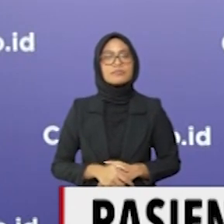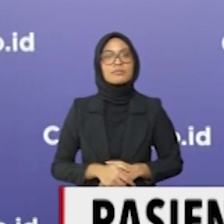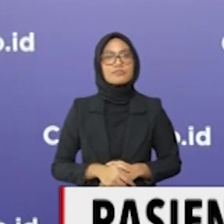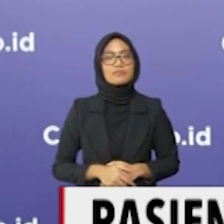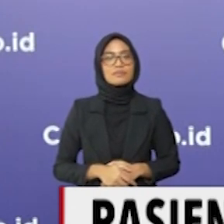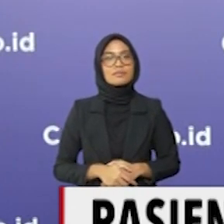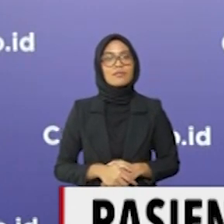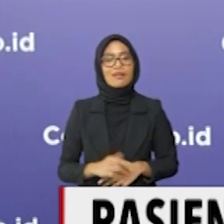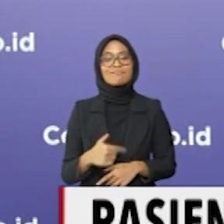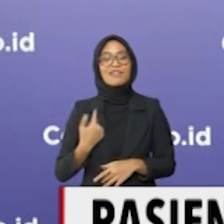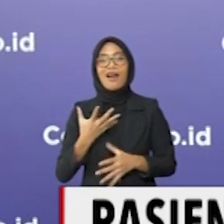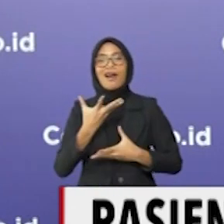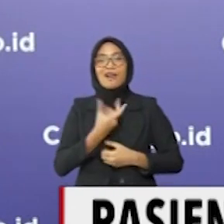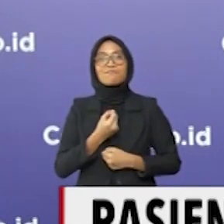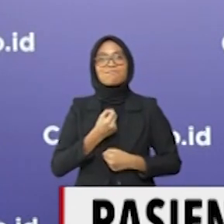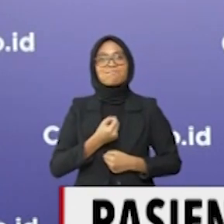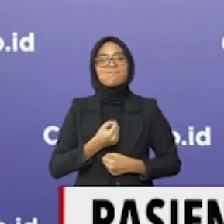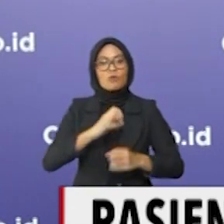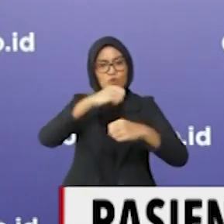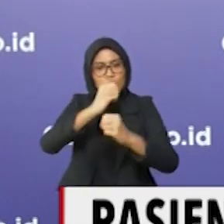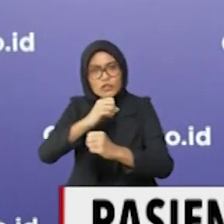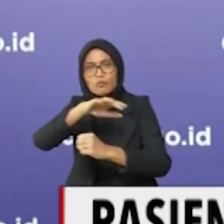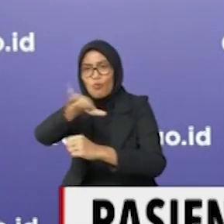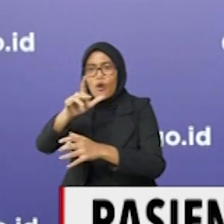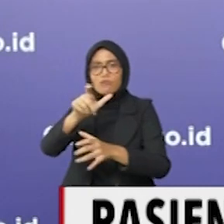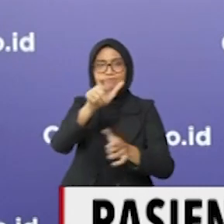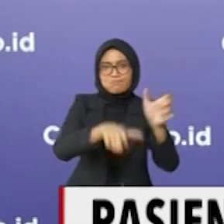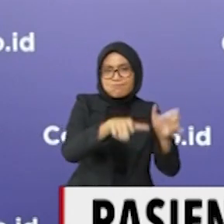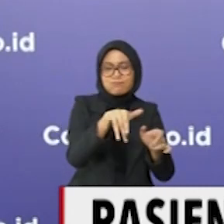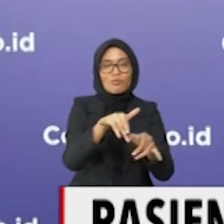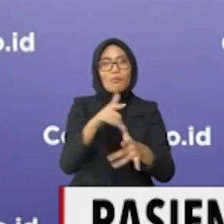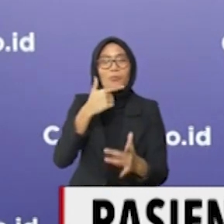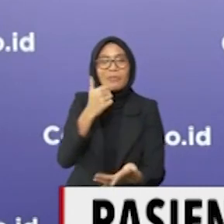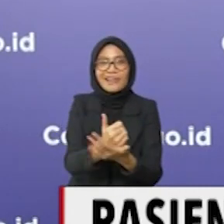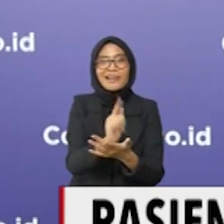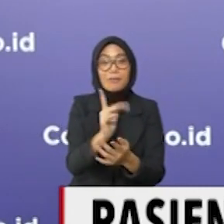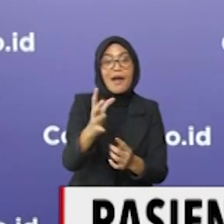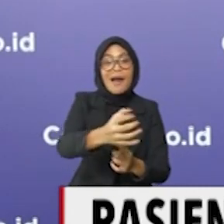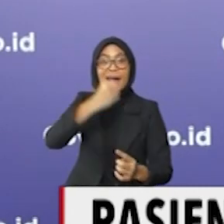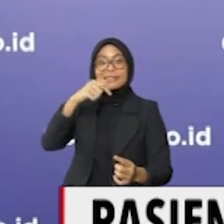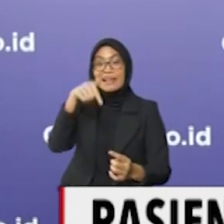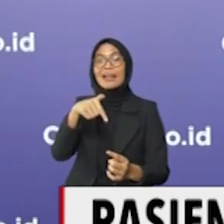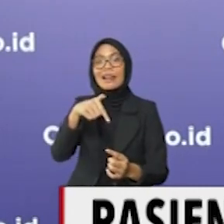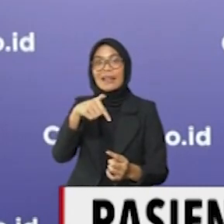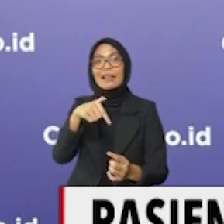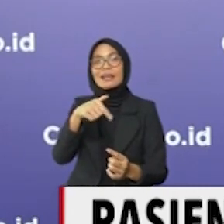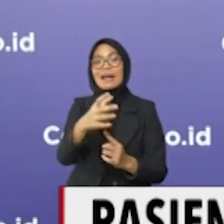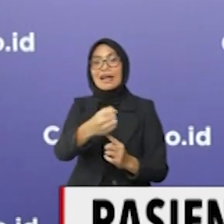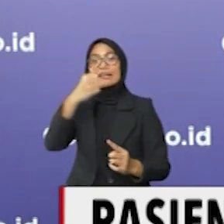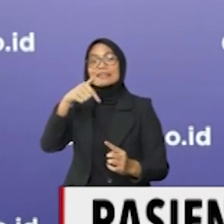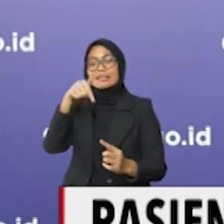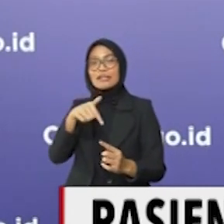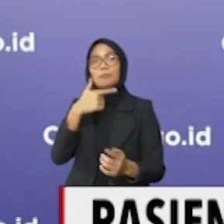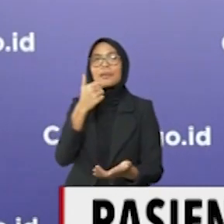pemeriksaan yang masih ini akan menjadi penting karena hasil pemeriksaan yang masih nanti akan berujung